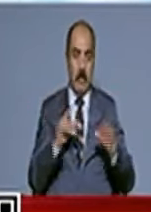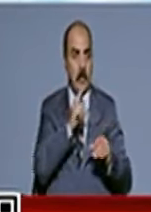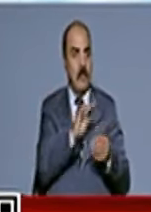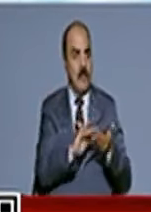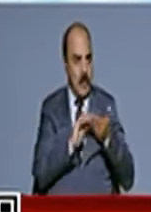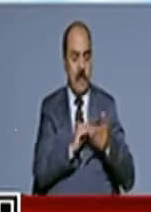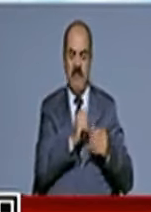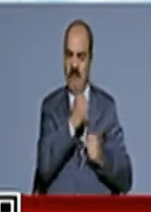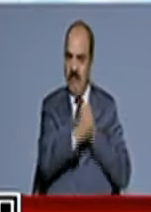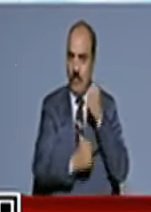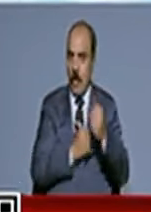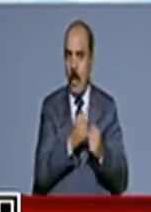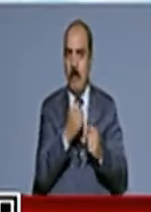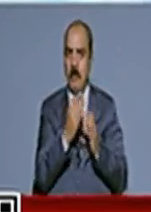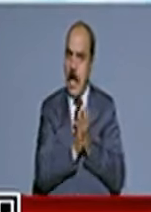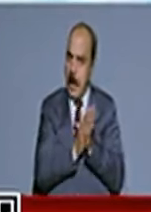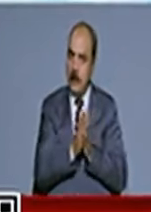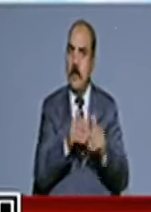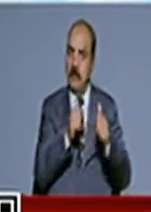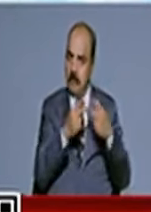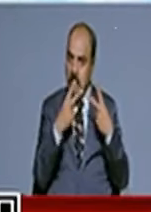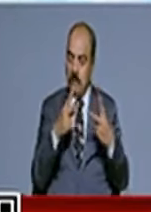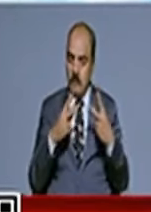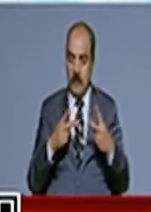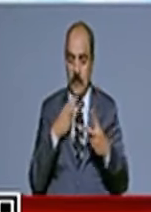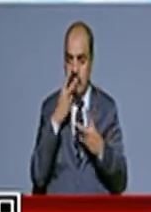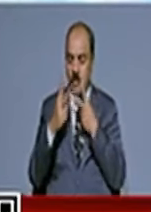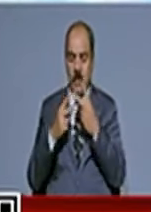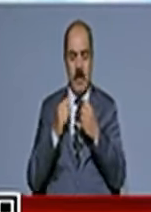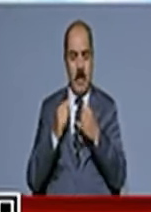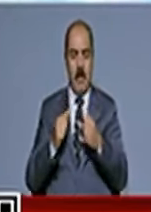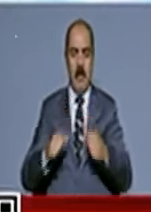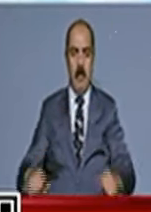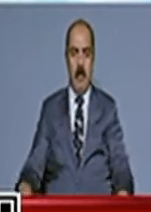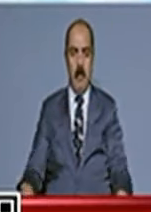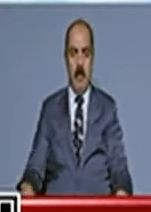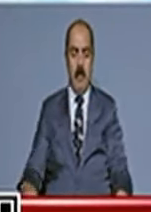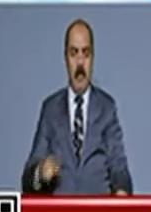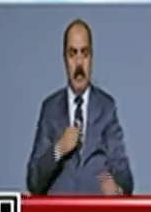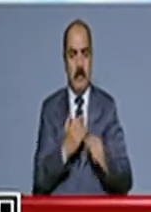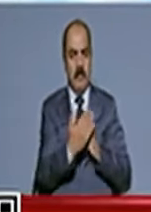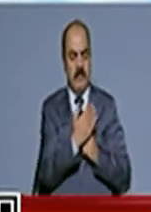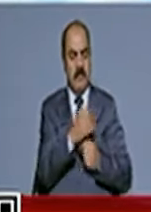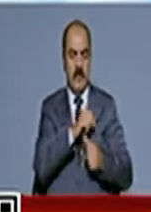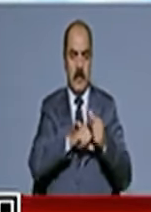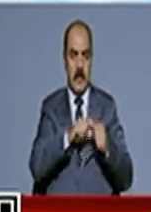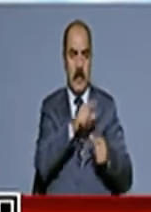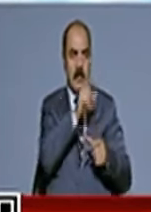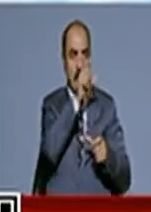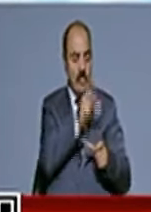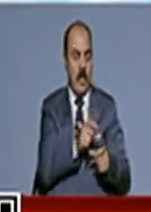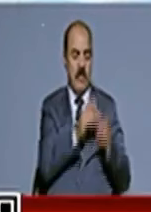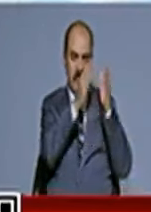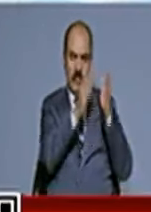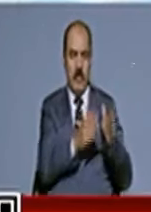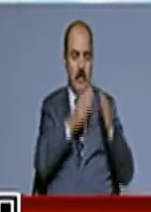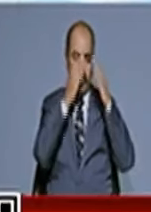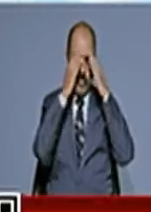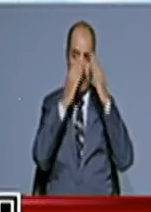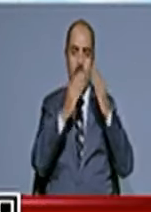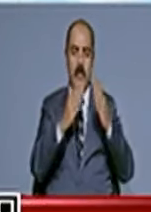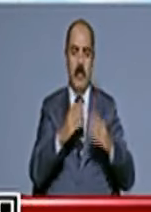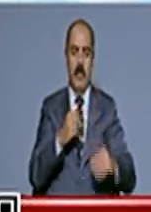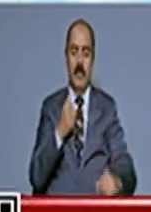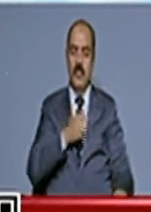أن هنا بسجله لكم وبدعمكم الشخصي لإتمام هذا المشروع. شكرا